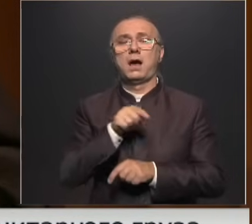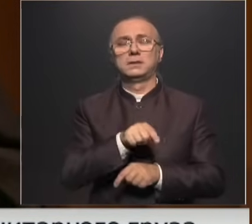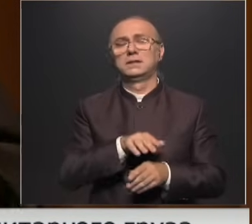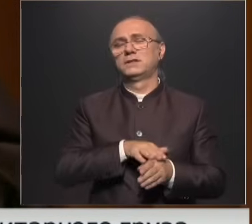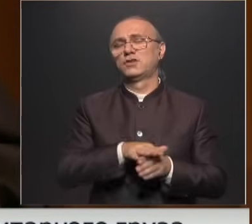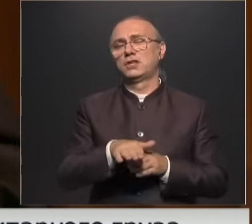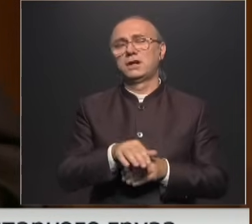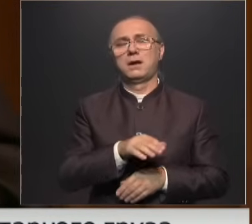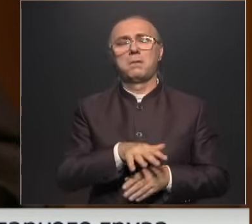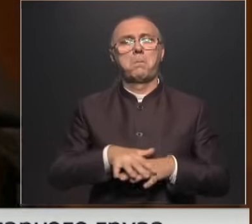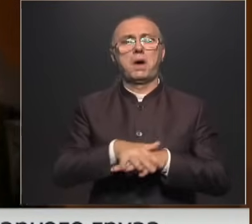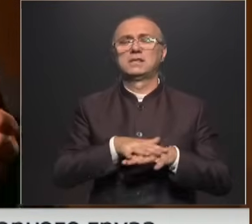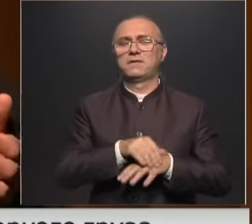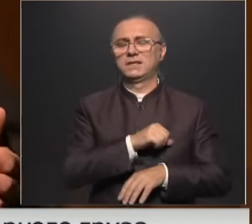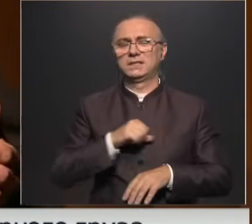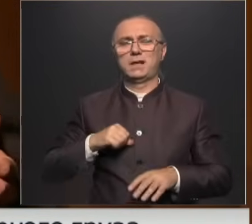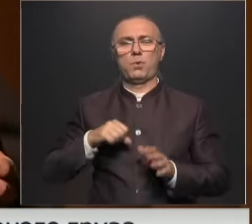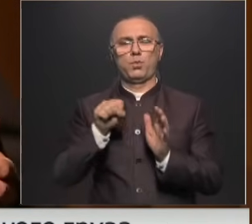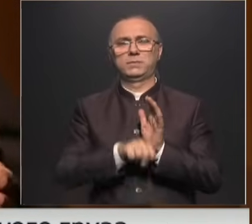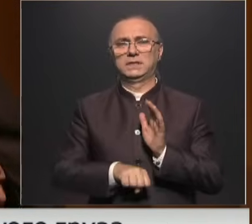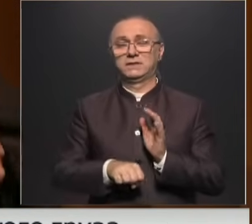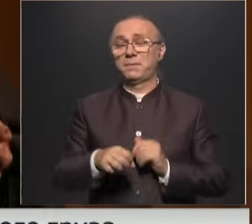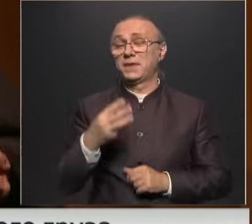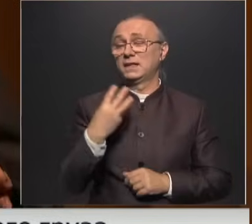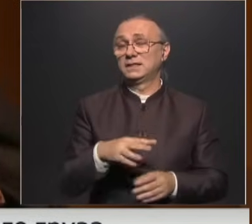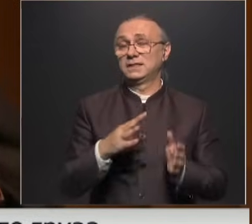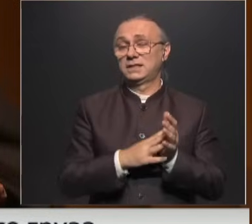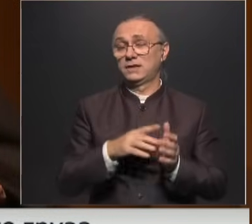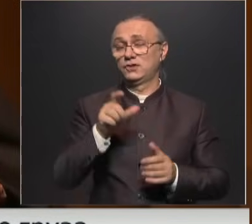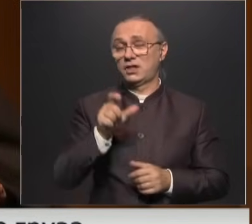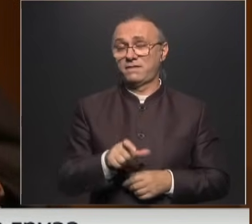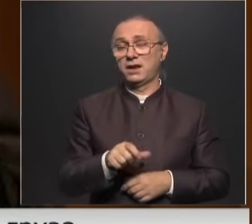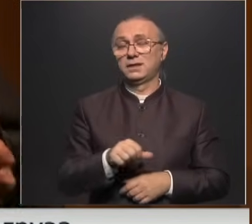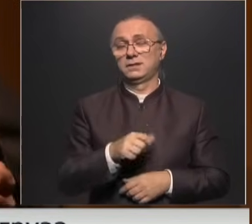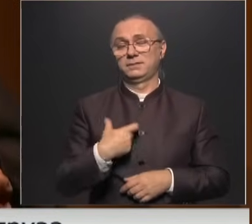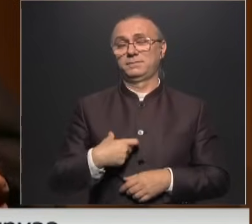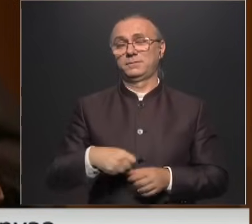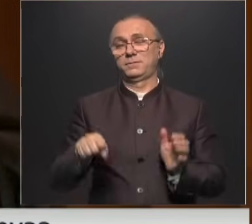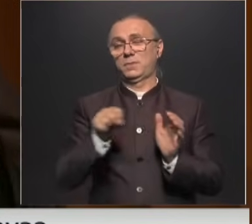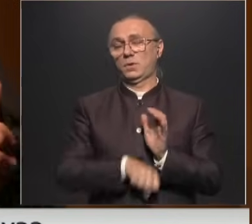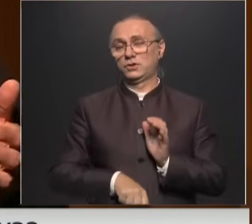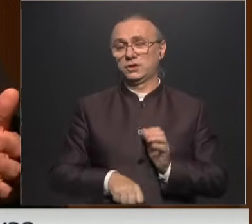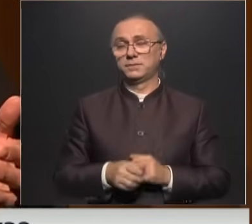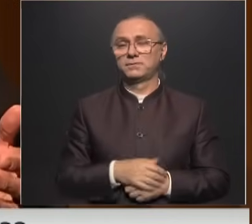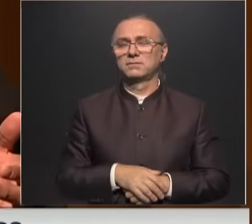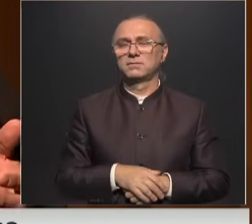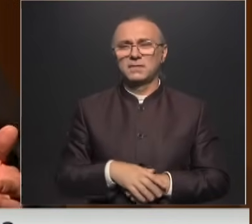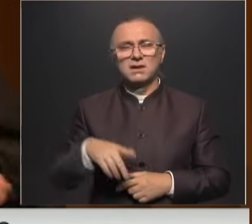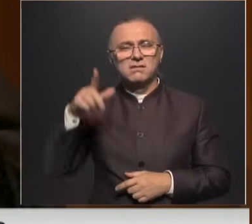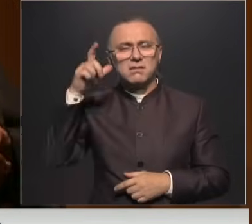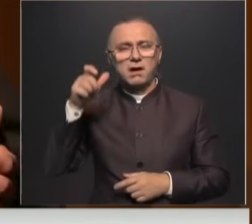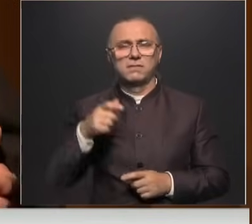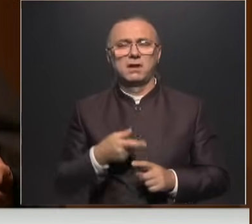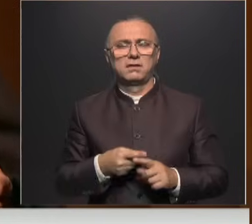совершить массовое самоубийство. 39 человек покончили с собой. Дьявол, он великий